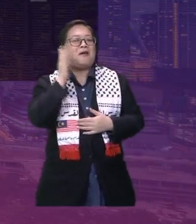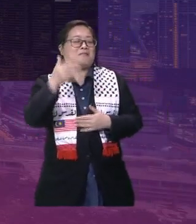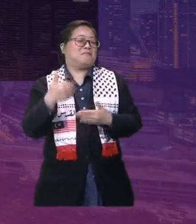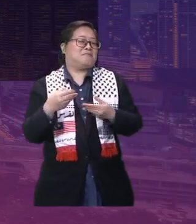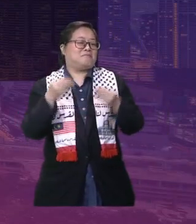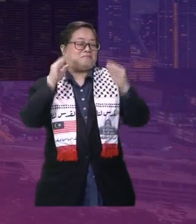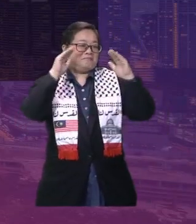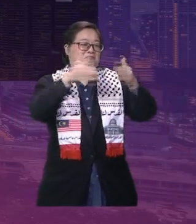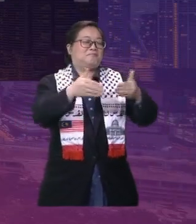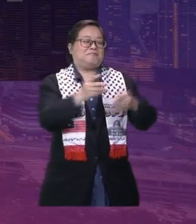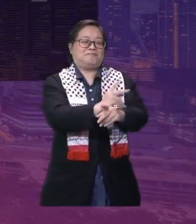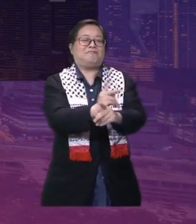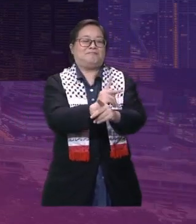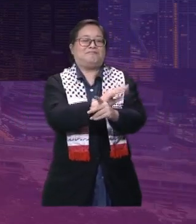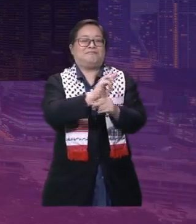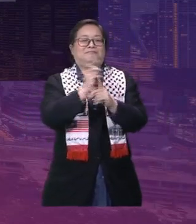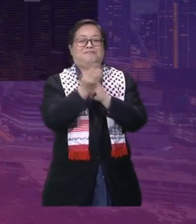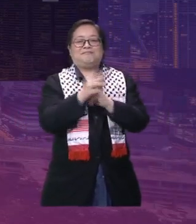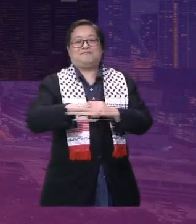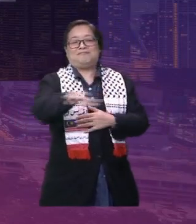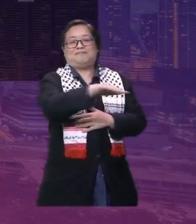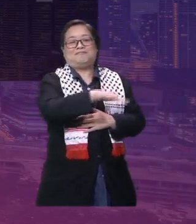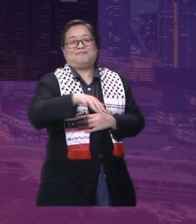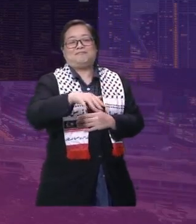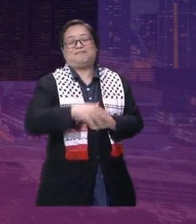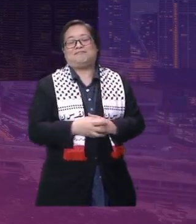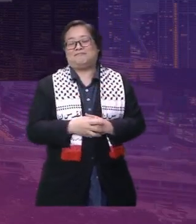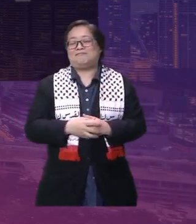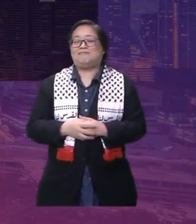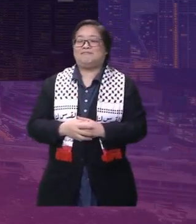memberikan penekanan untuk menjaga kebajikan mereka